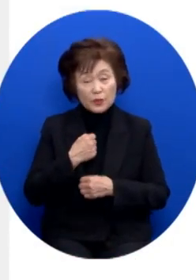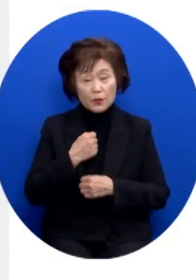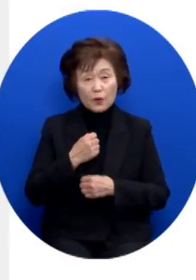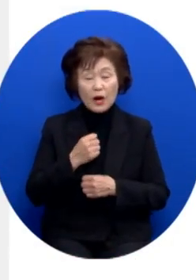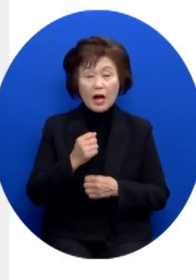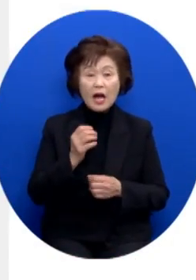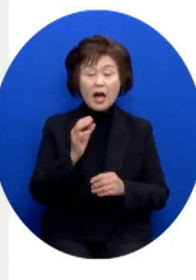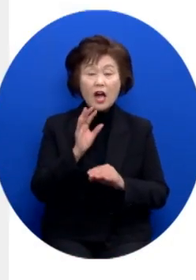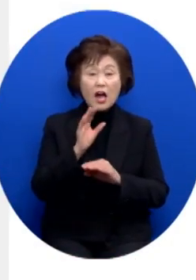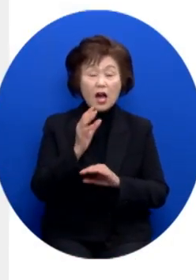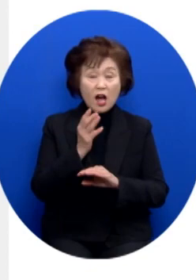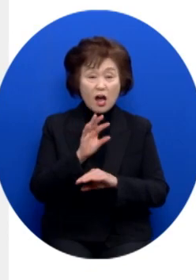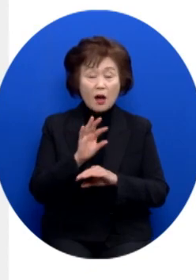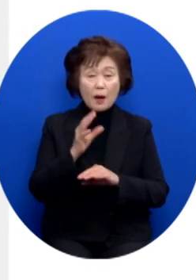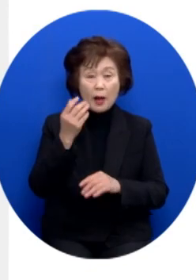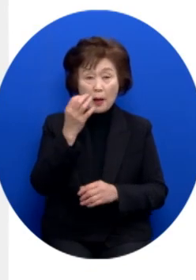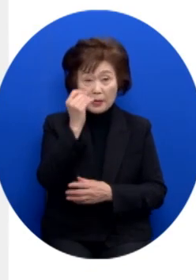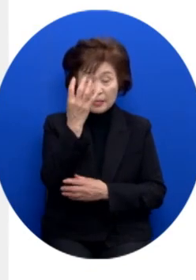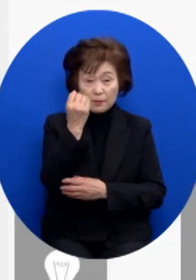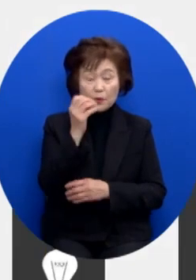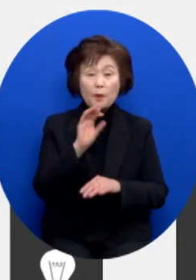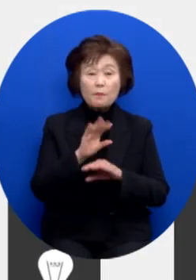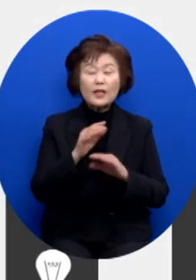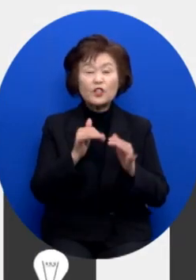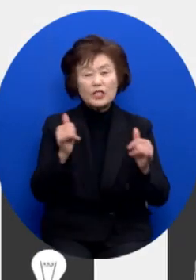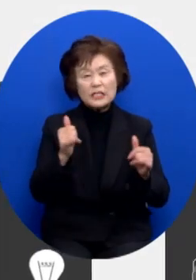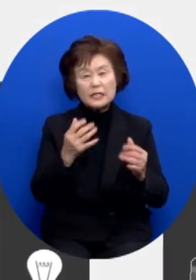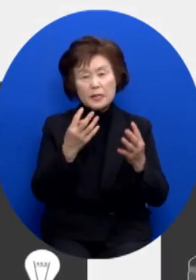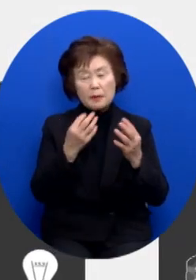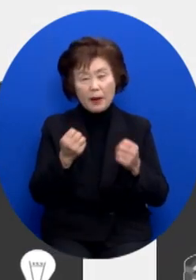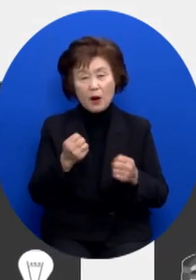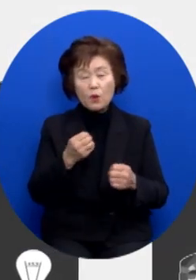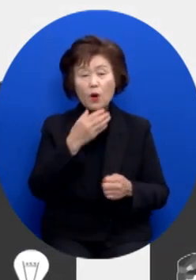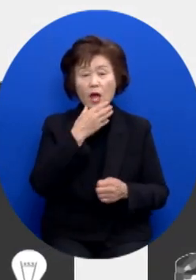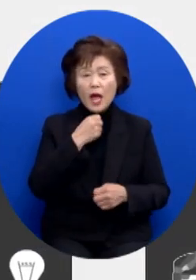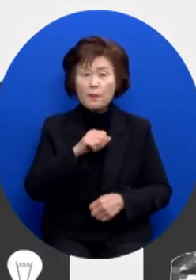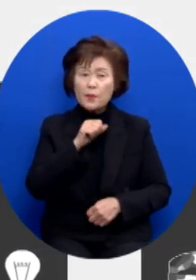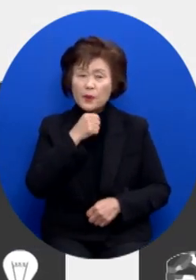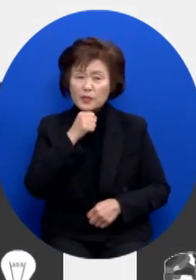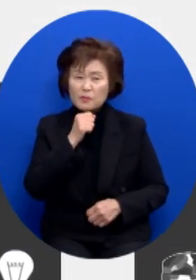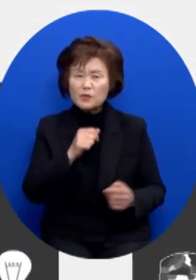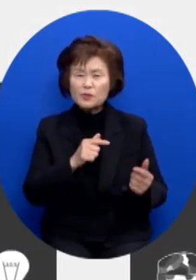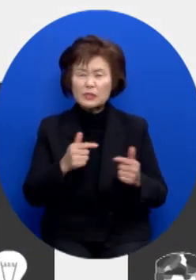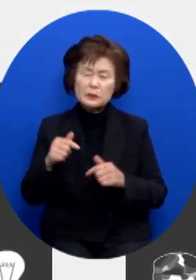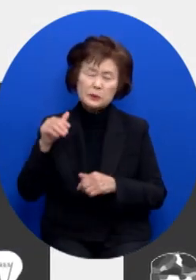낮았으며 연차별로는 대리급과 사원급의 행복점수가 하위권을 기록한 것으로 조사됐습니다.